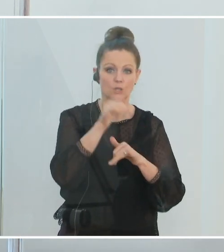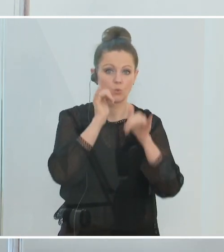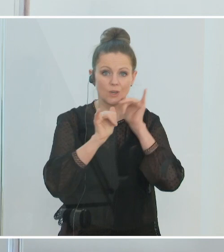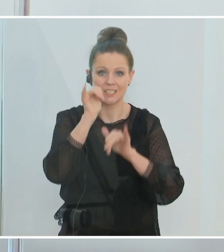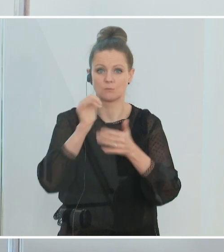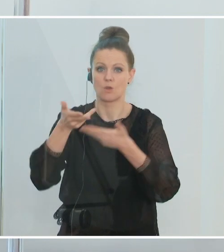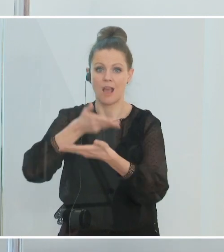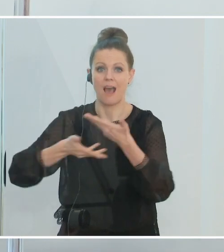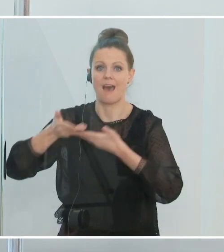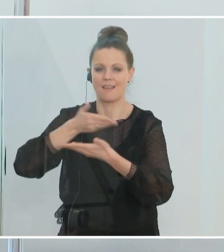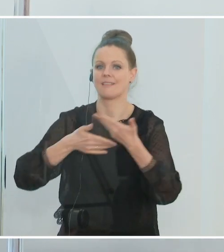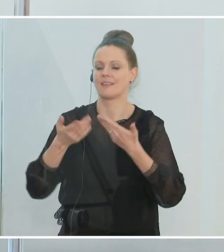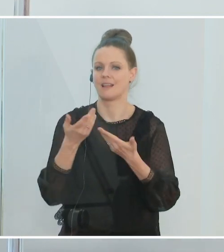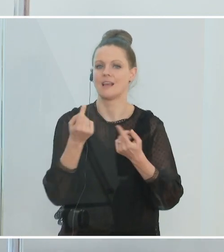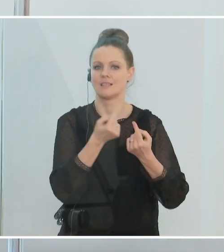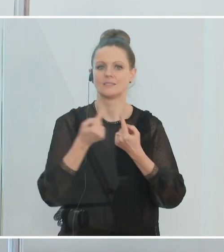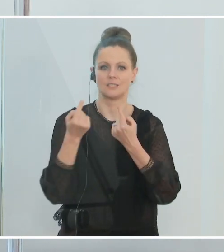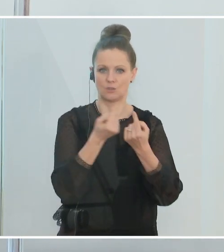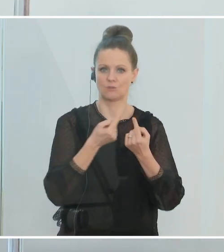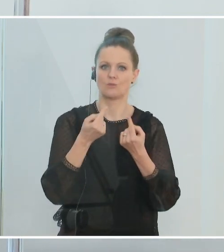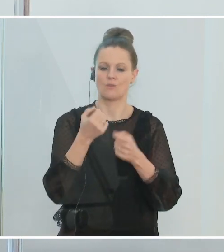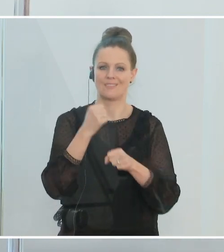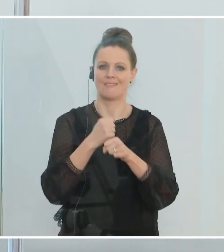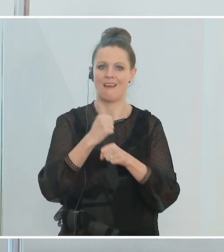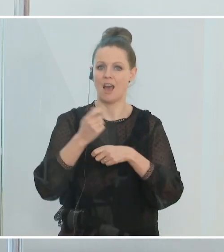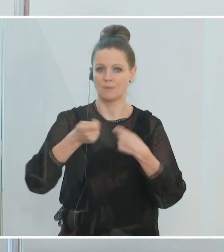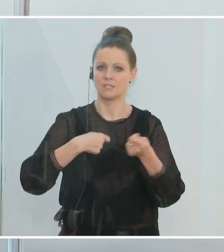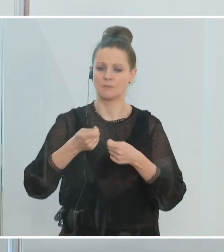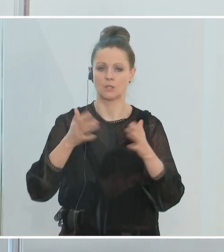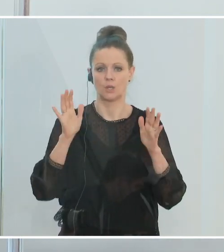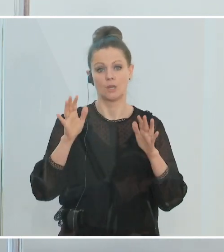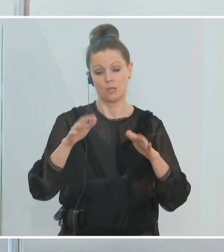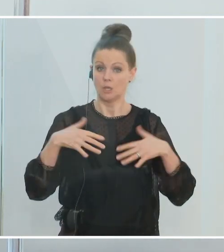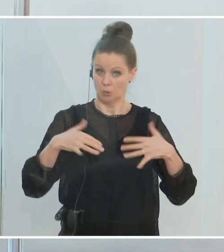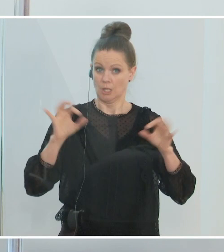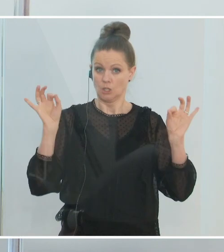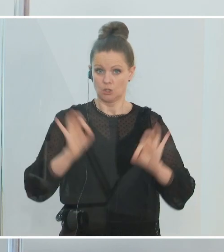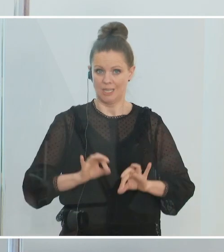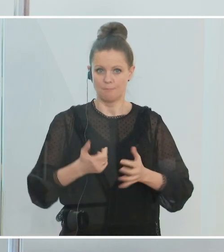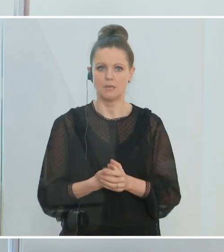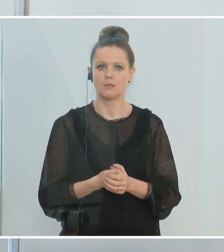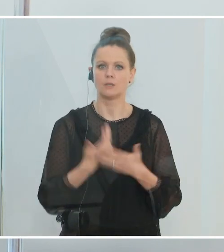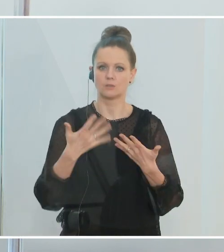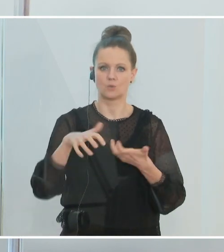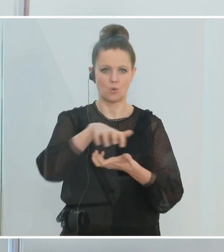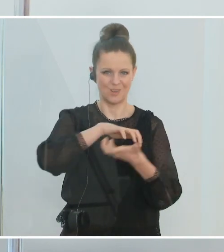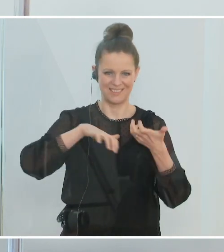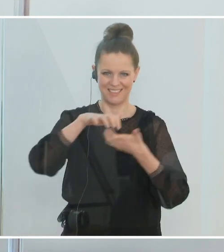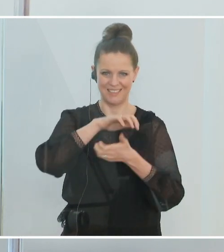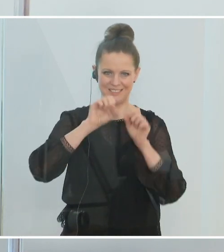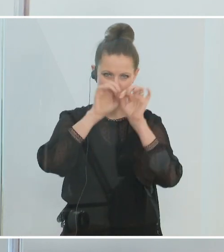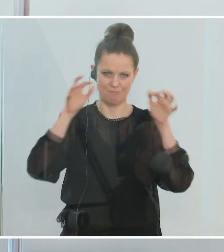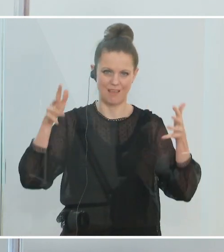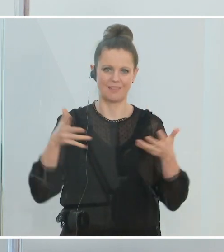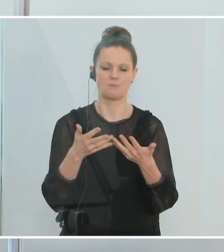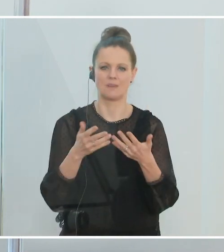Handel, hat sich natürlich die Situation am Arbeitsmarkt verschärft. Und wir können eine solche Krise, eine solche Pandemie und die Auswirkungen